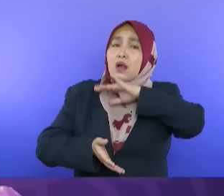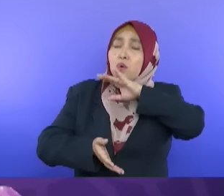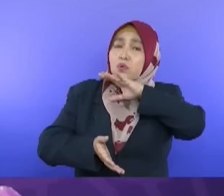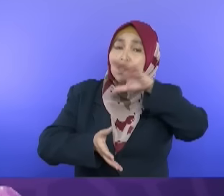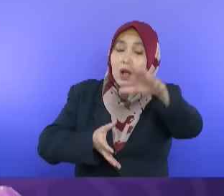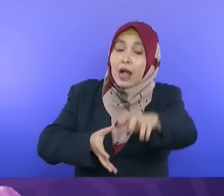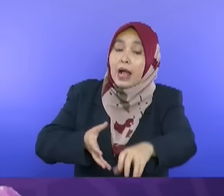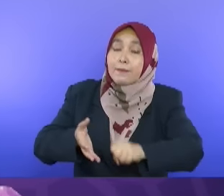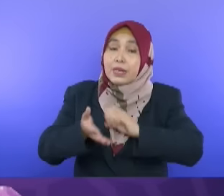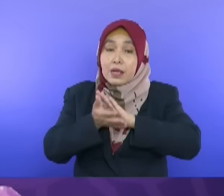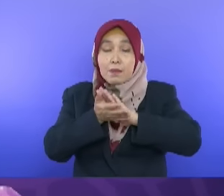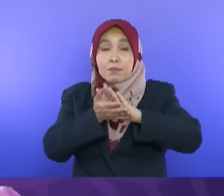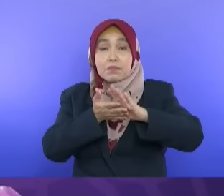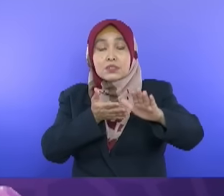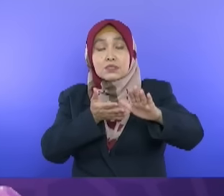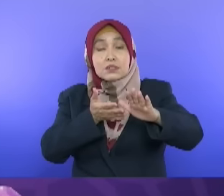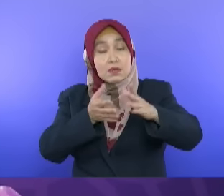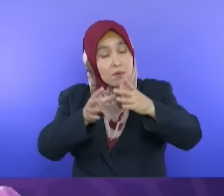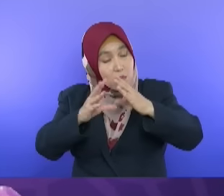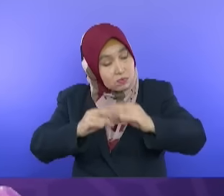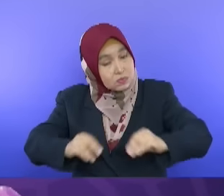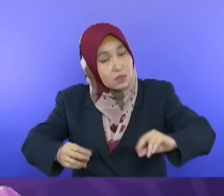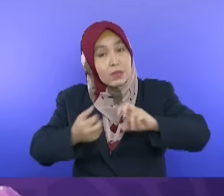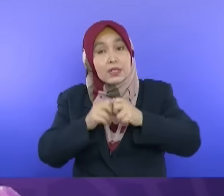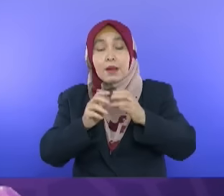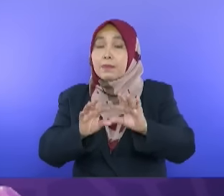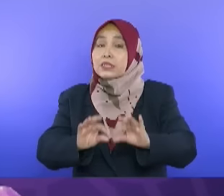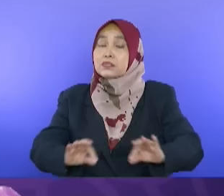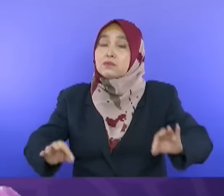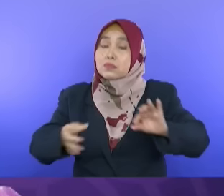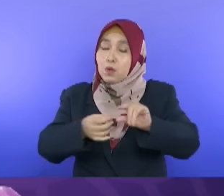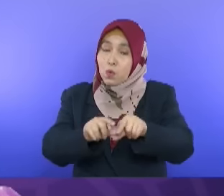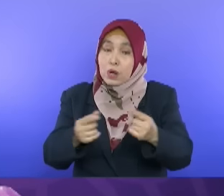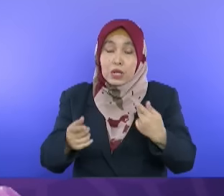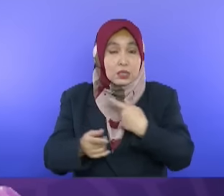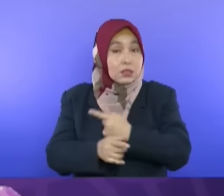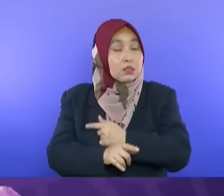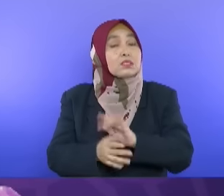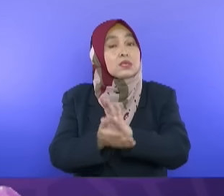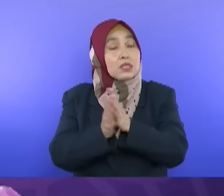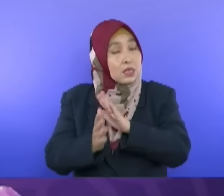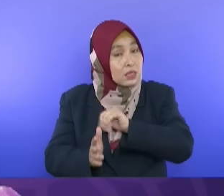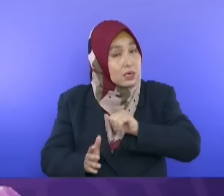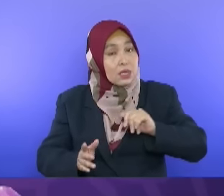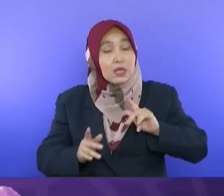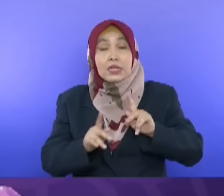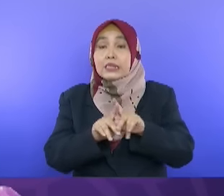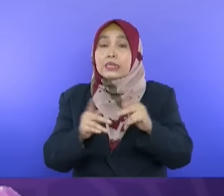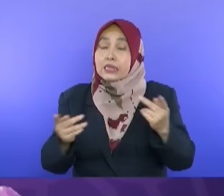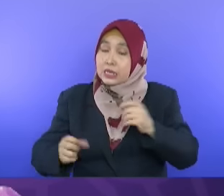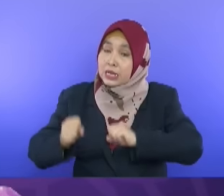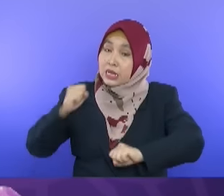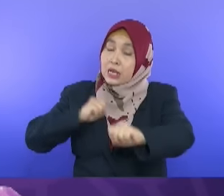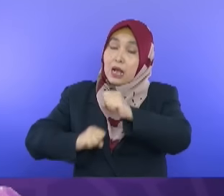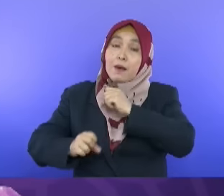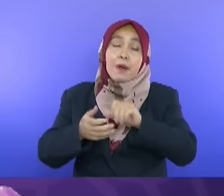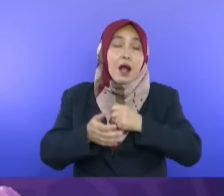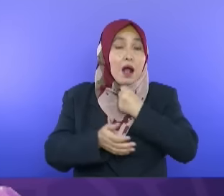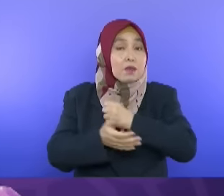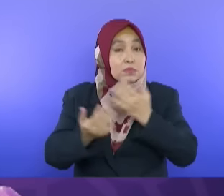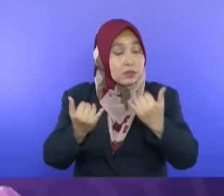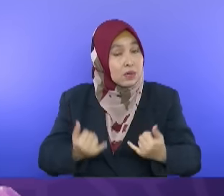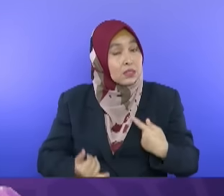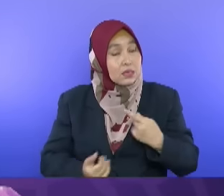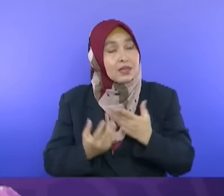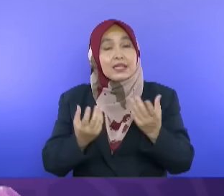eh Masya Allah penyelesaian daripada Alquran tadi Baiklah kita menjadi sikap pemaaf seperti ini Insya Allah mudah-mudahan